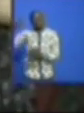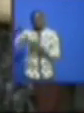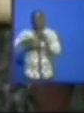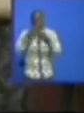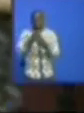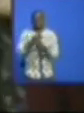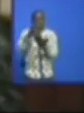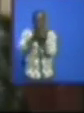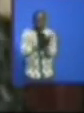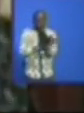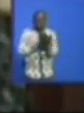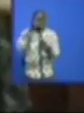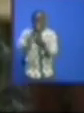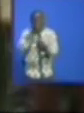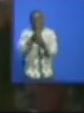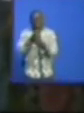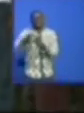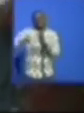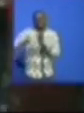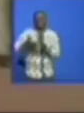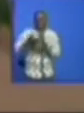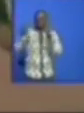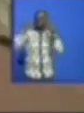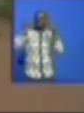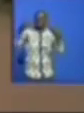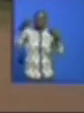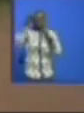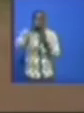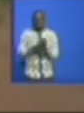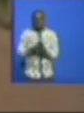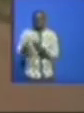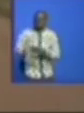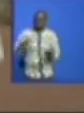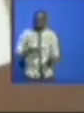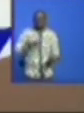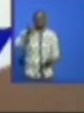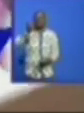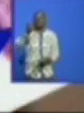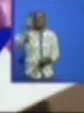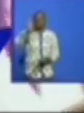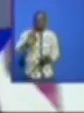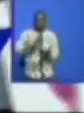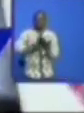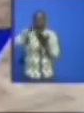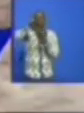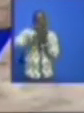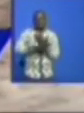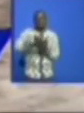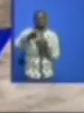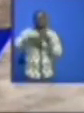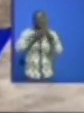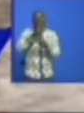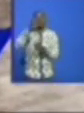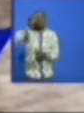l'amélioration des conditions de travail des techniciens de l'information. Il s'est éteint le 29 septembre dernier à l'âge de 105 ans. Outre